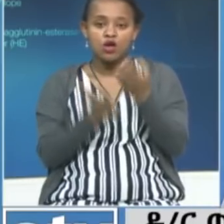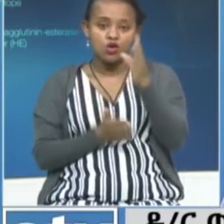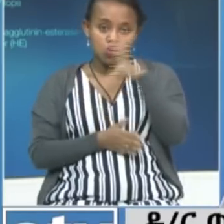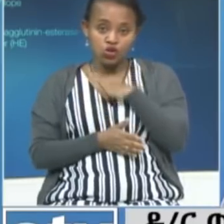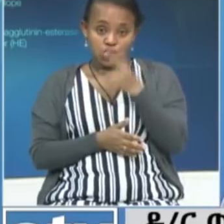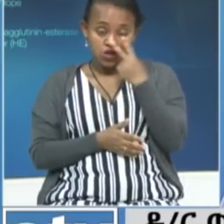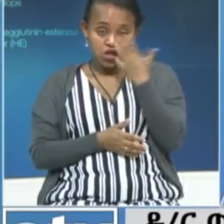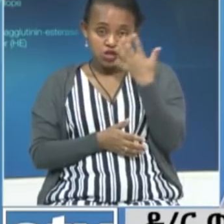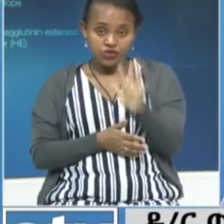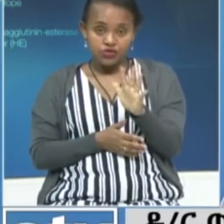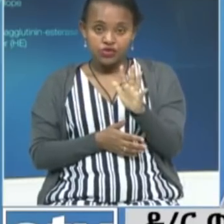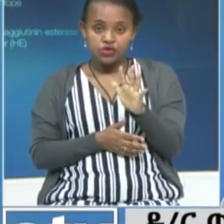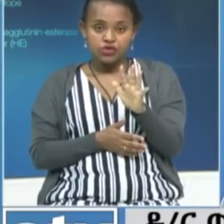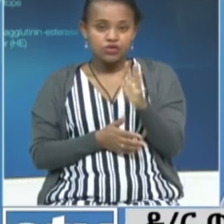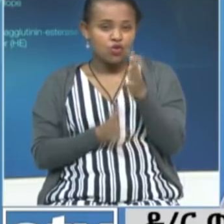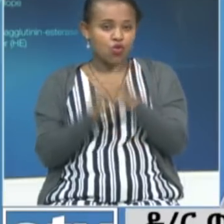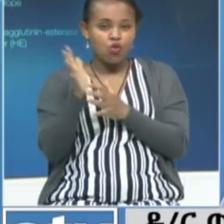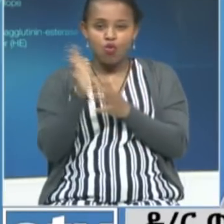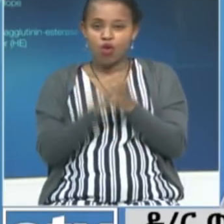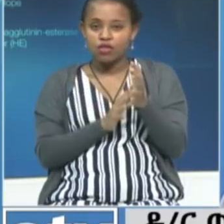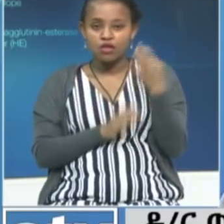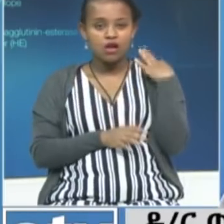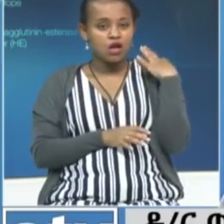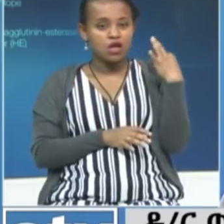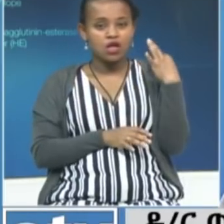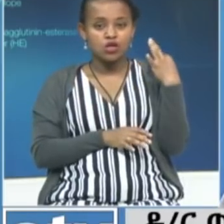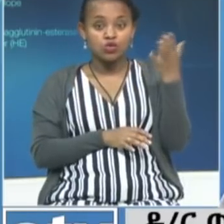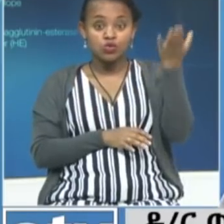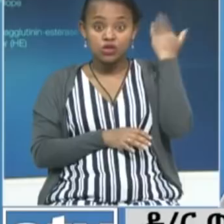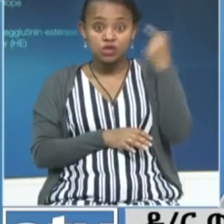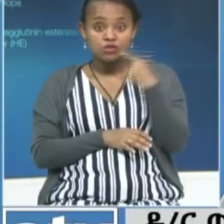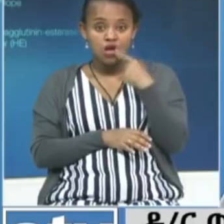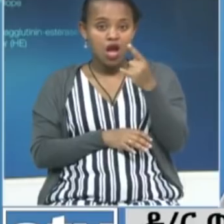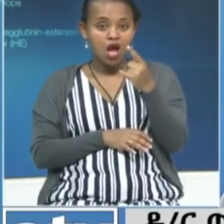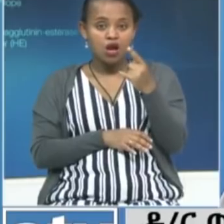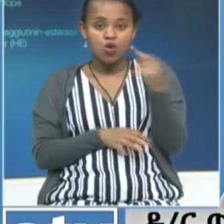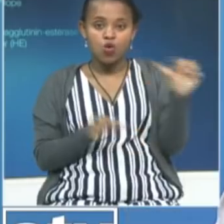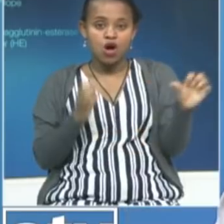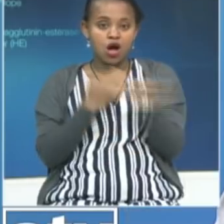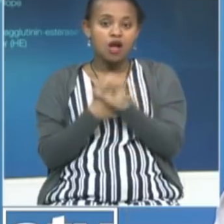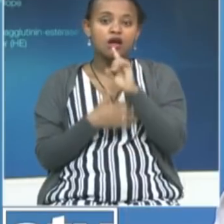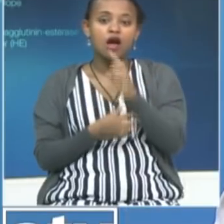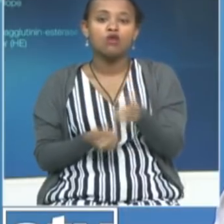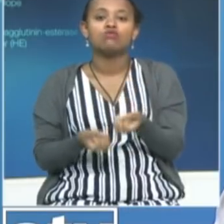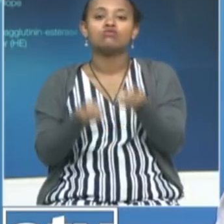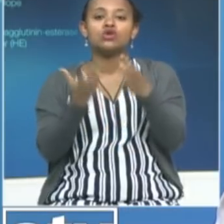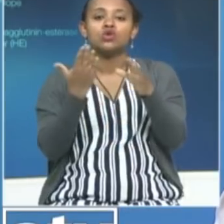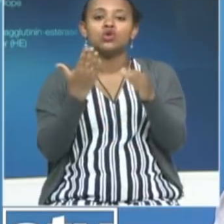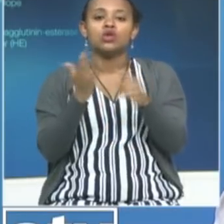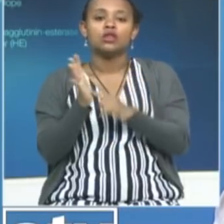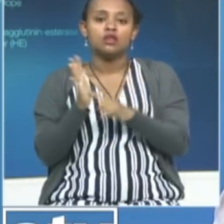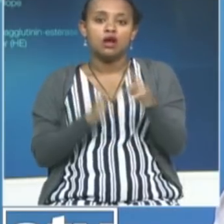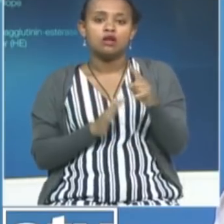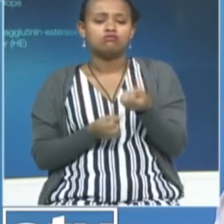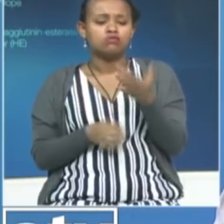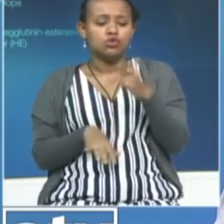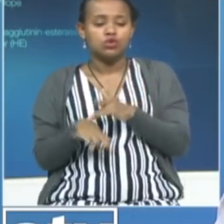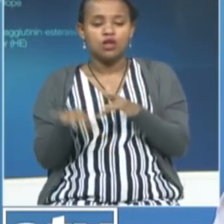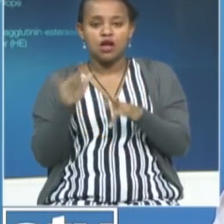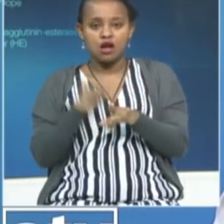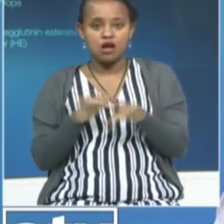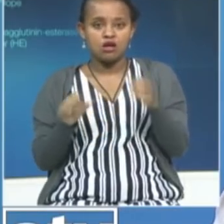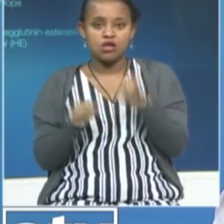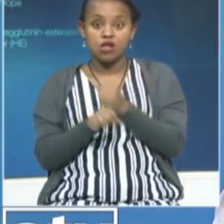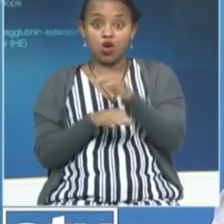ሰዎችን አያቸዋለሁ እና ጓንት አንደኛ ለግለሰቡም ቅድም እንደጠቀስነው ሪስክ ነው። ብዙ አይነት ተጋላጭነት አለ፣ ብዙ ነገር ይነካል።